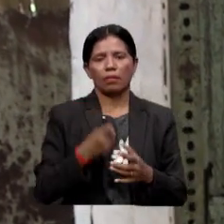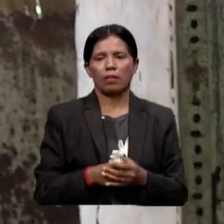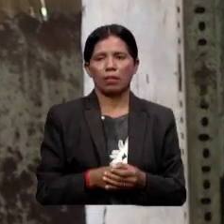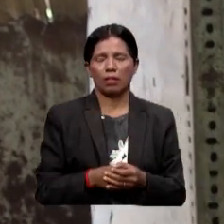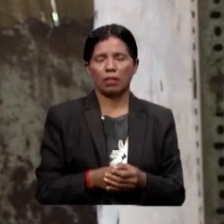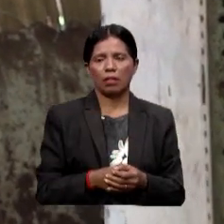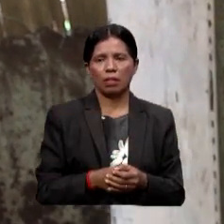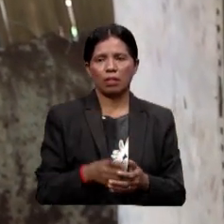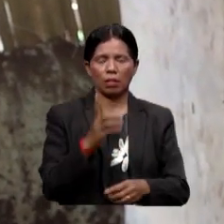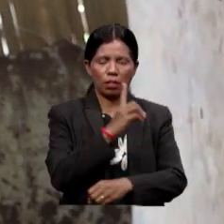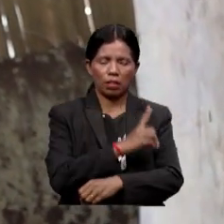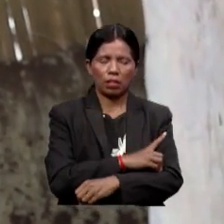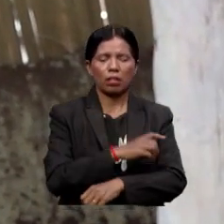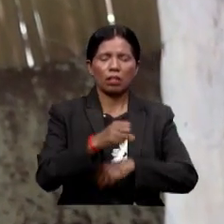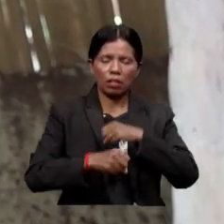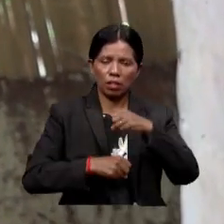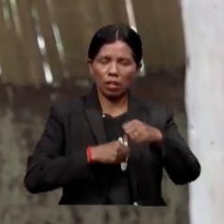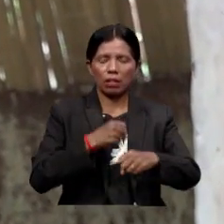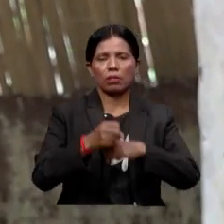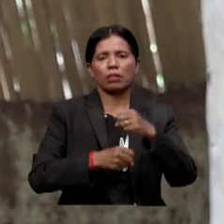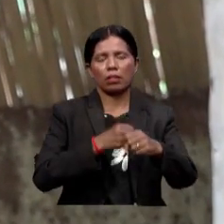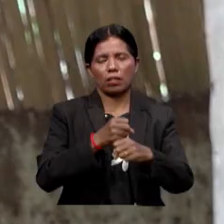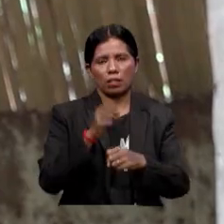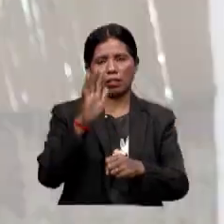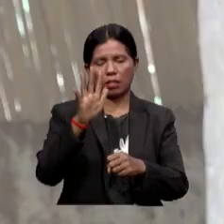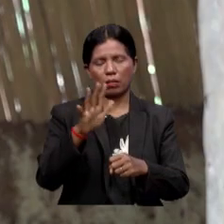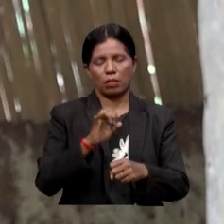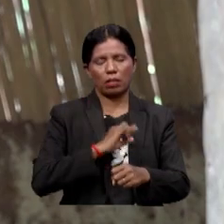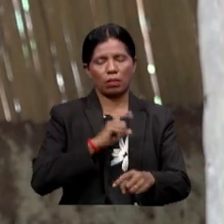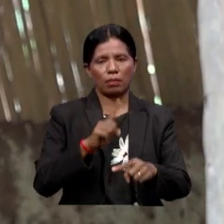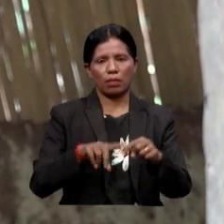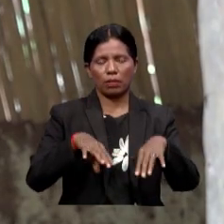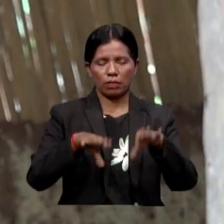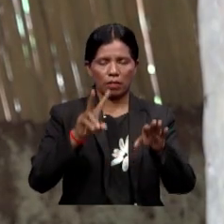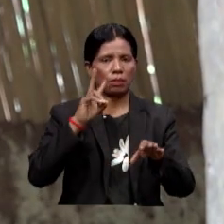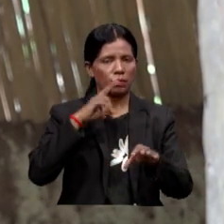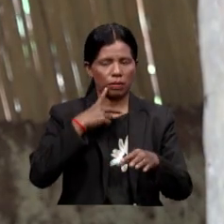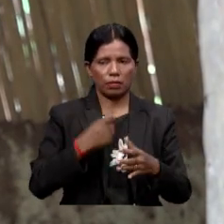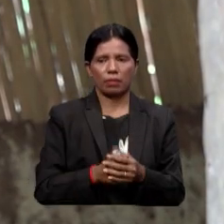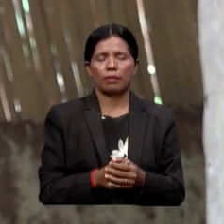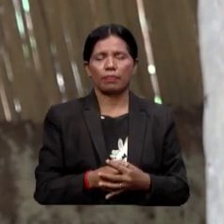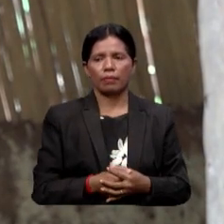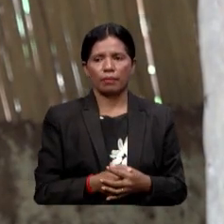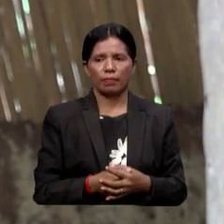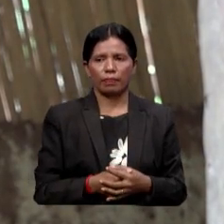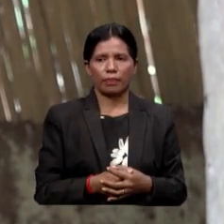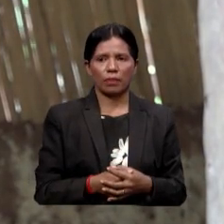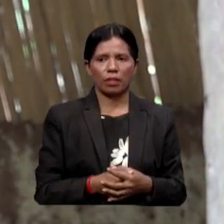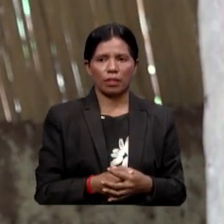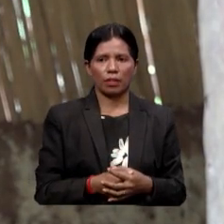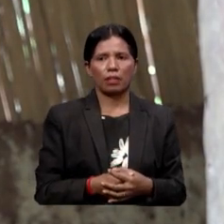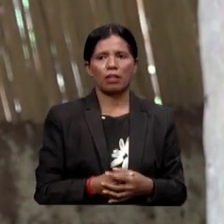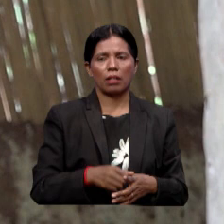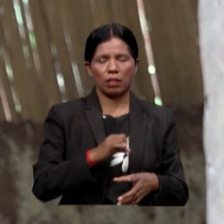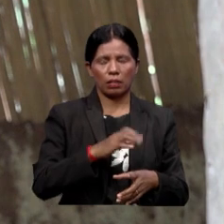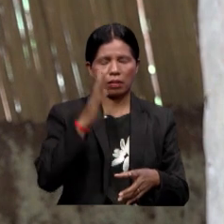barak ti lo barak na ti na lu imbule. Iya, dunia, iya dunia. Tama saya kata, kalau dia kau